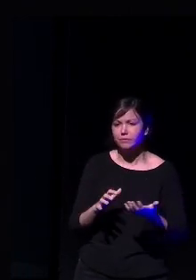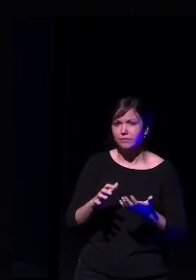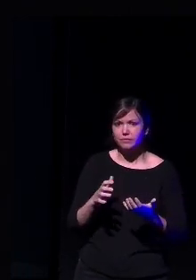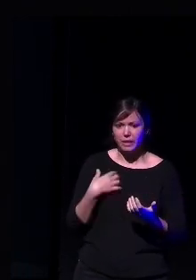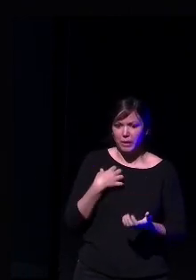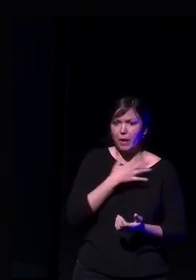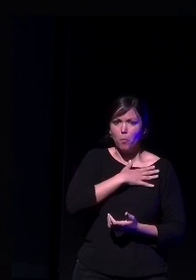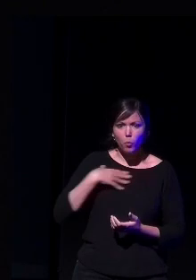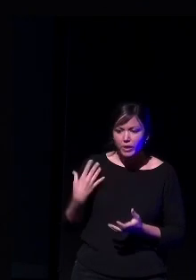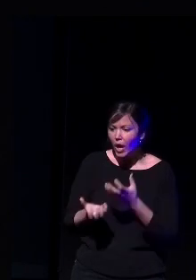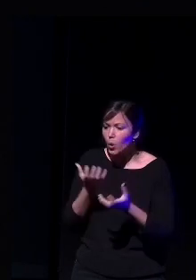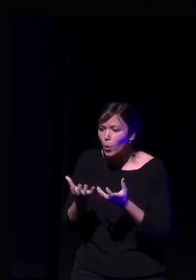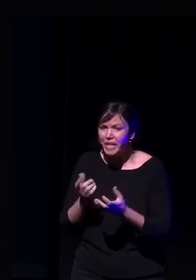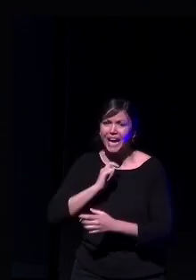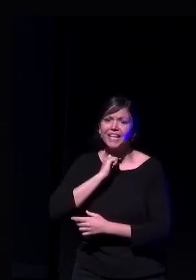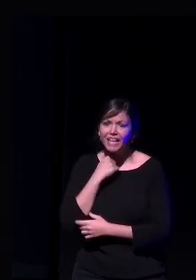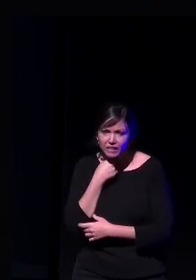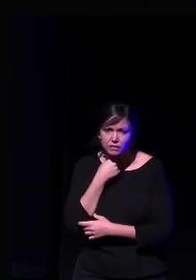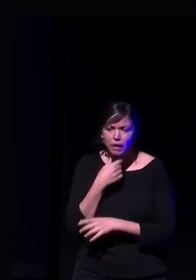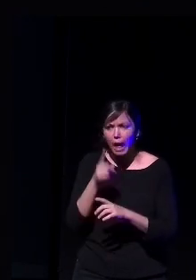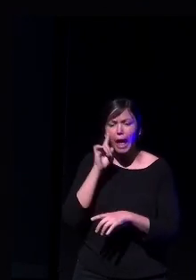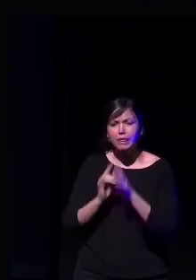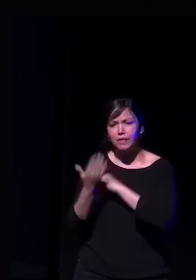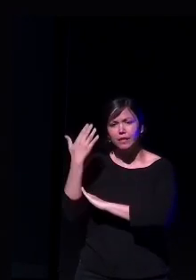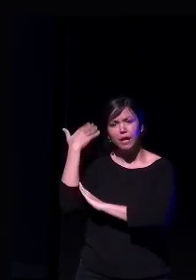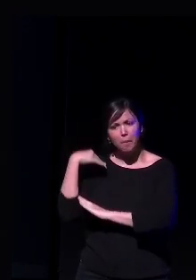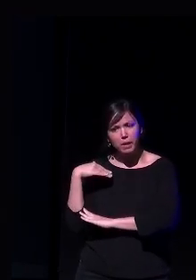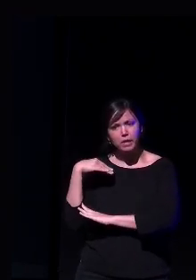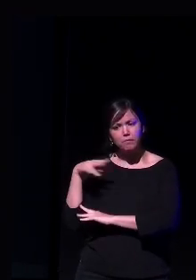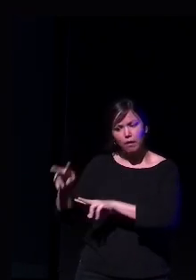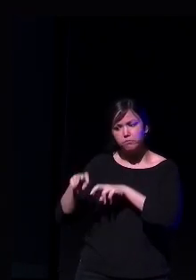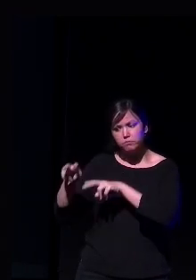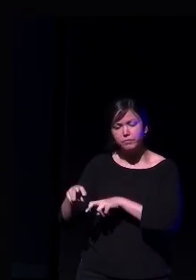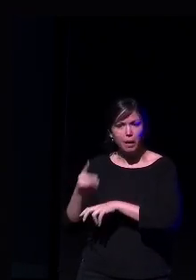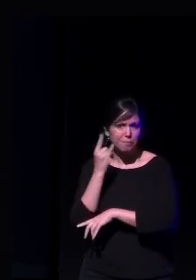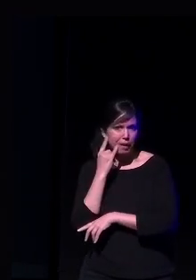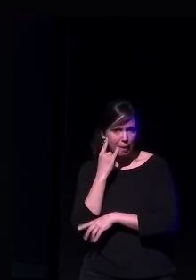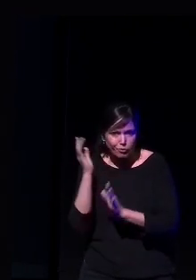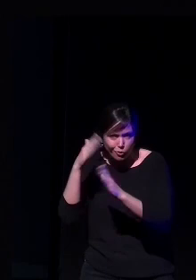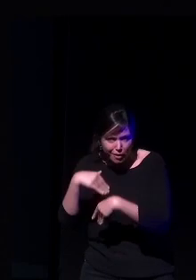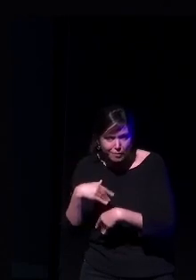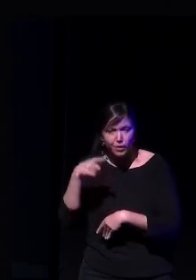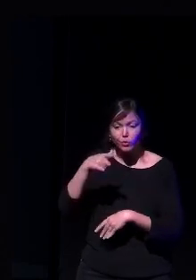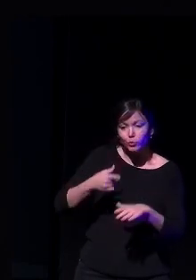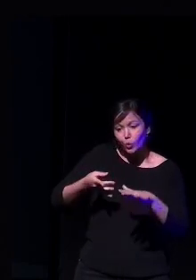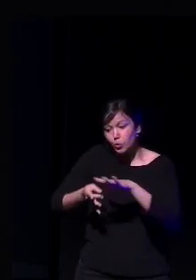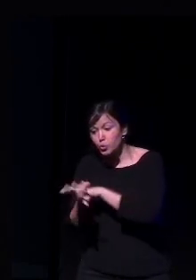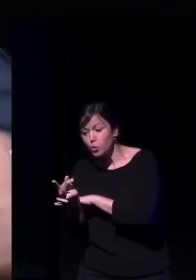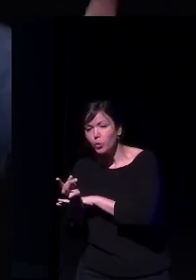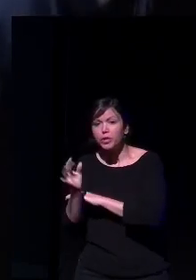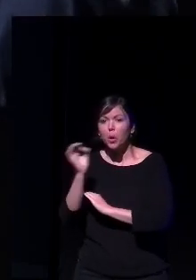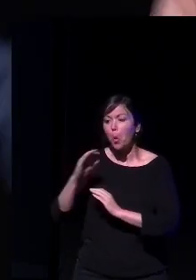gas. Clar, antigament a pagès no hi havia lavabos. Havies d'anar o al